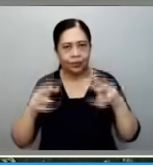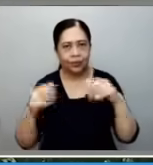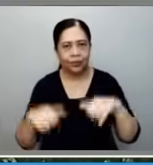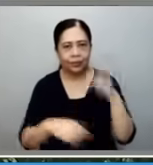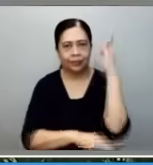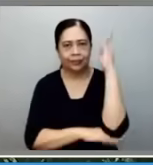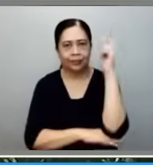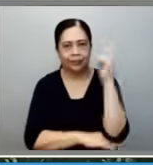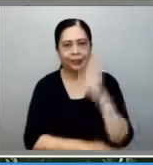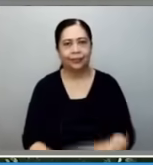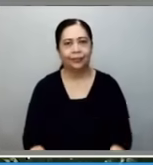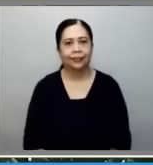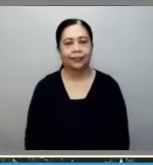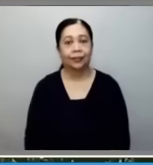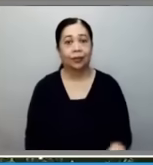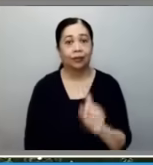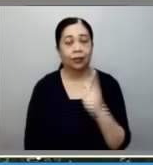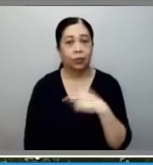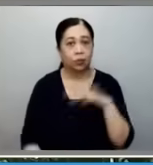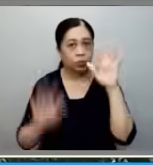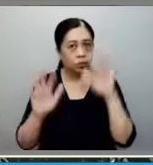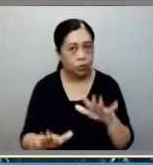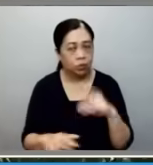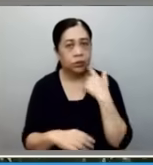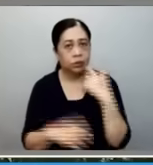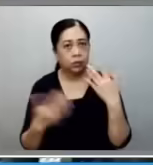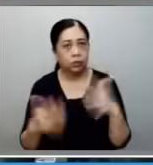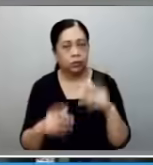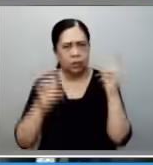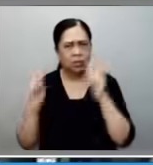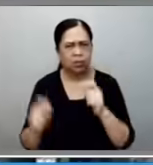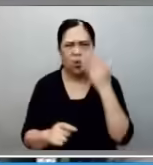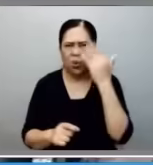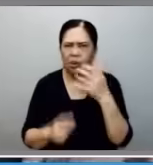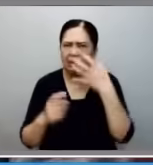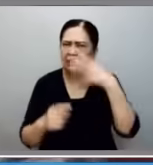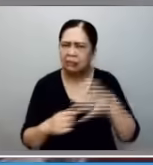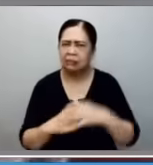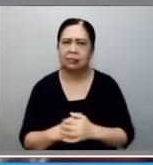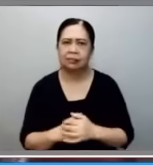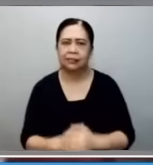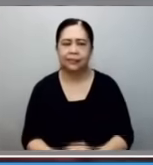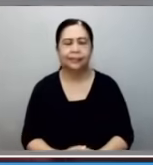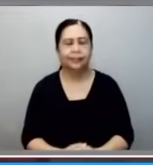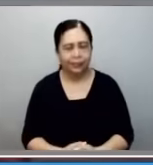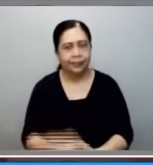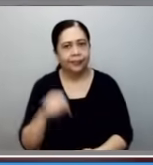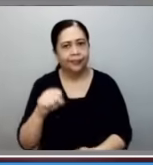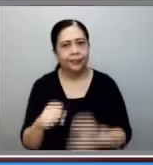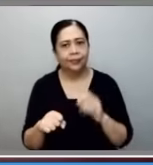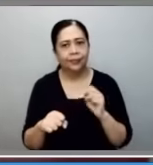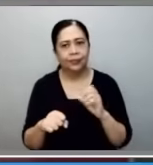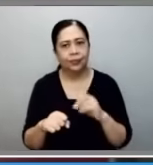balitang hali. Opo, unang tanong po, tag-ulan, katatapos lang ng mga bagyo, pero bakit po napakainit? Yes po,